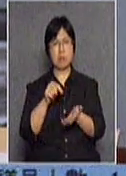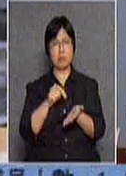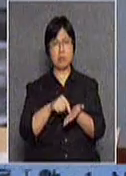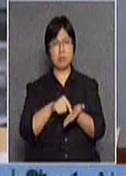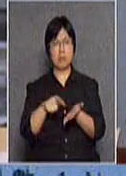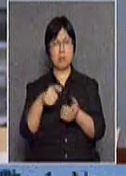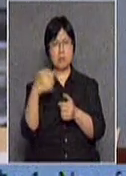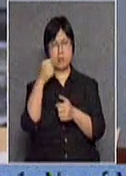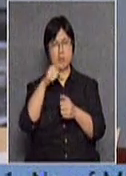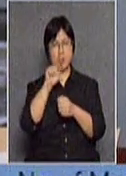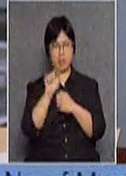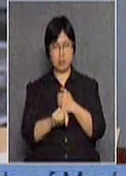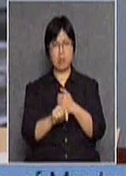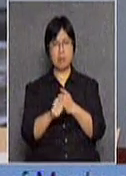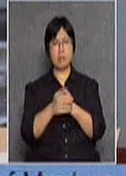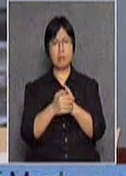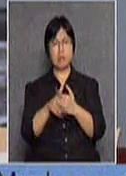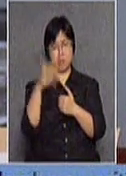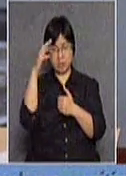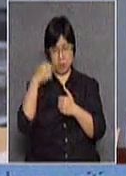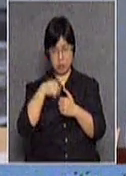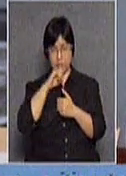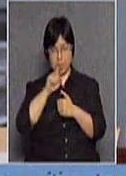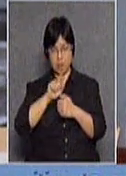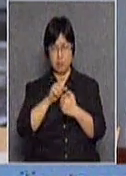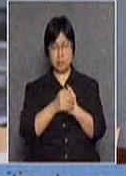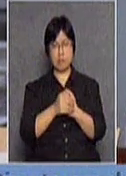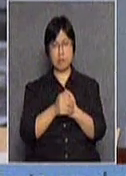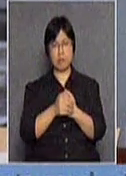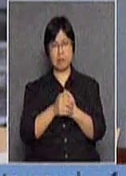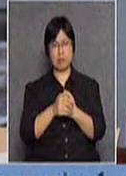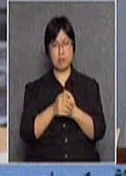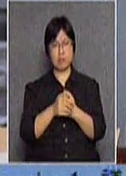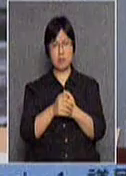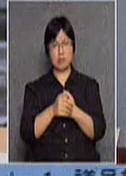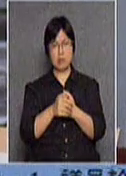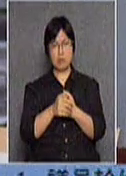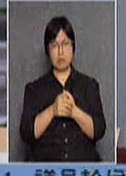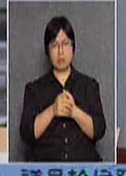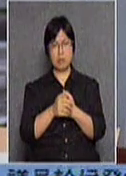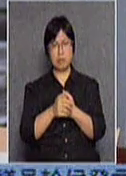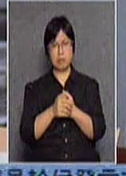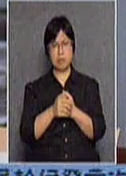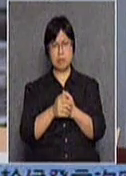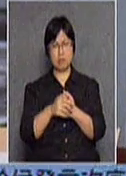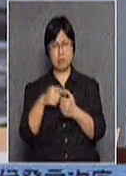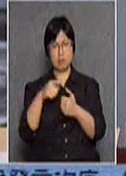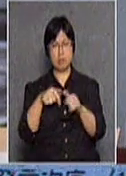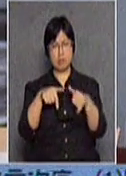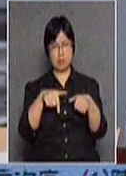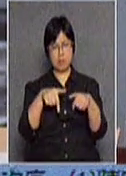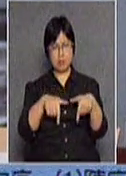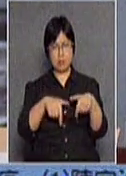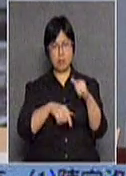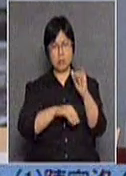長嘅問題啦。即你明唔明我講乜嘢啊？即係話呢個已經唔係淨係南丫